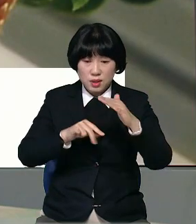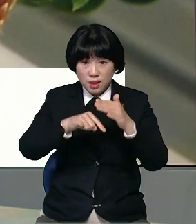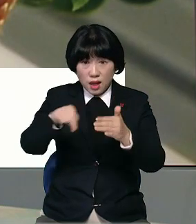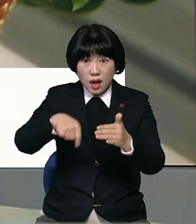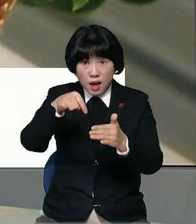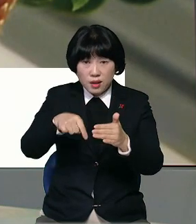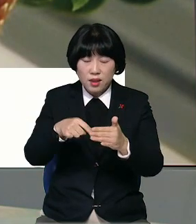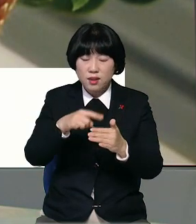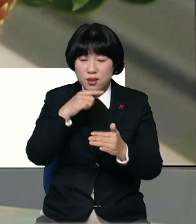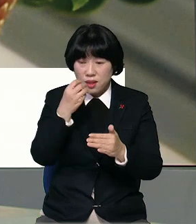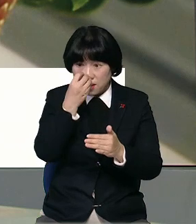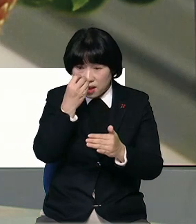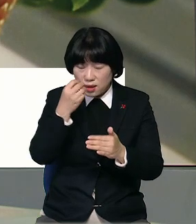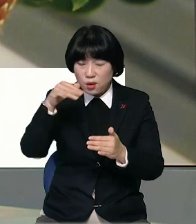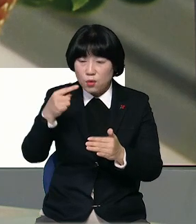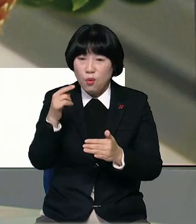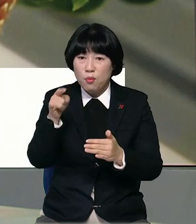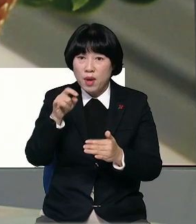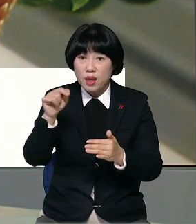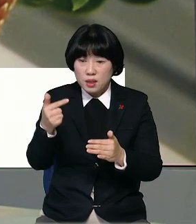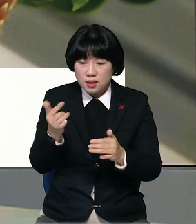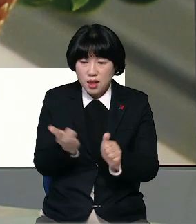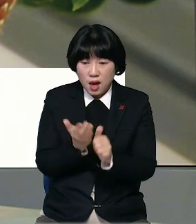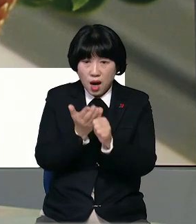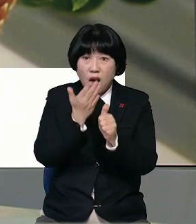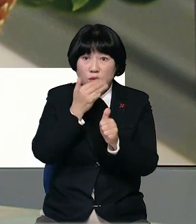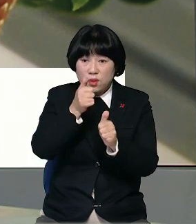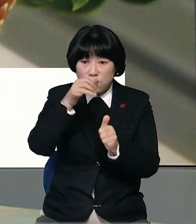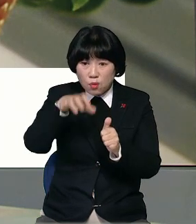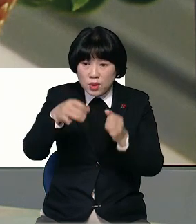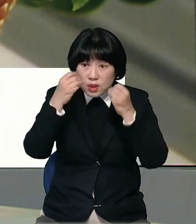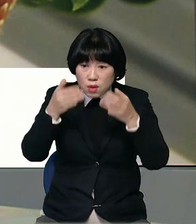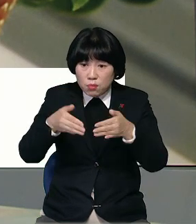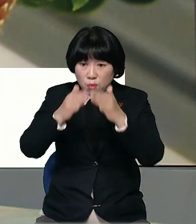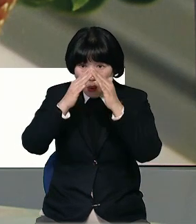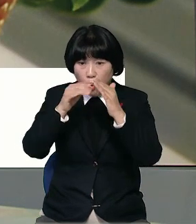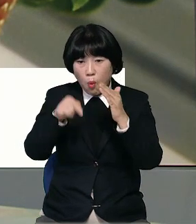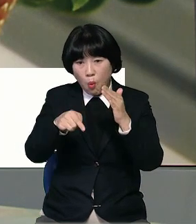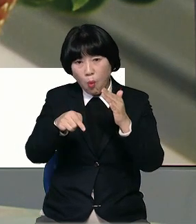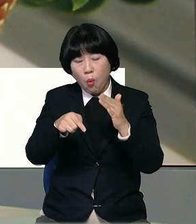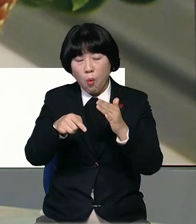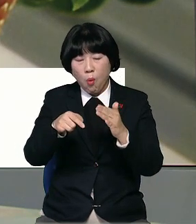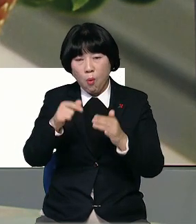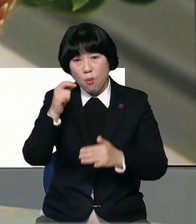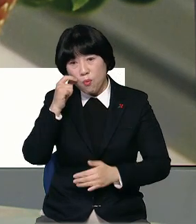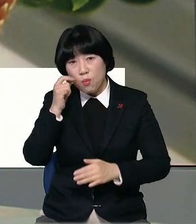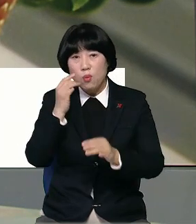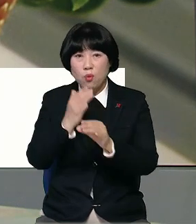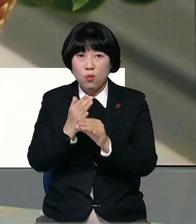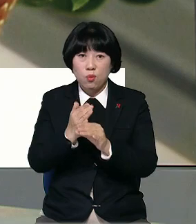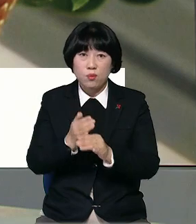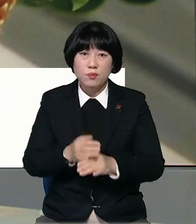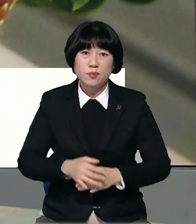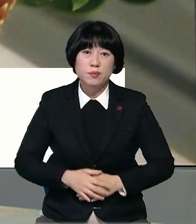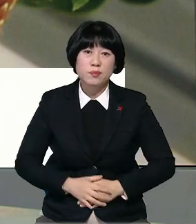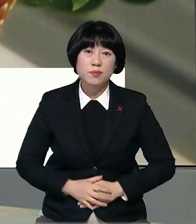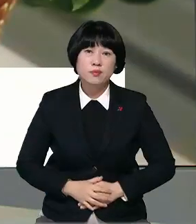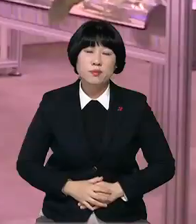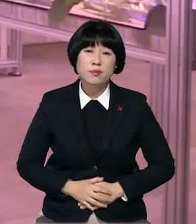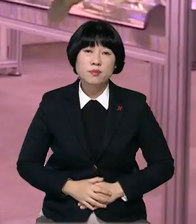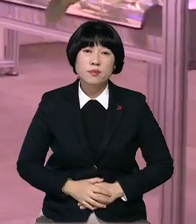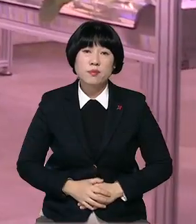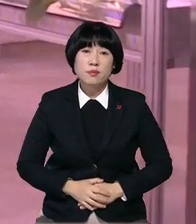딸기나 로메인 같은 농산물을 재배할 수 있는 공간이 새로 마련돼 눈길을 끌고 있습니다. 조윤정 기자가 취재했습니다.